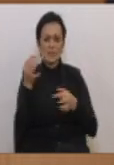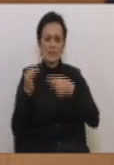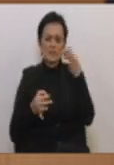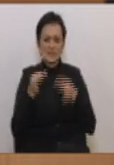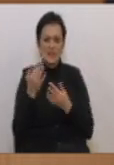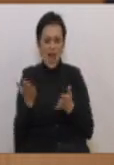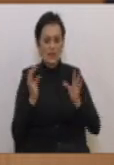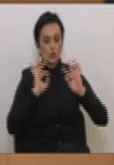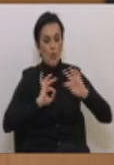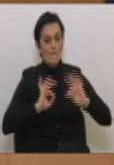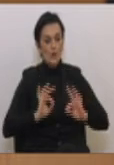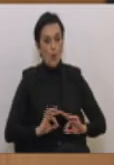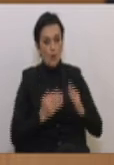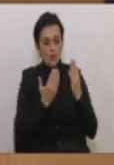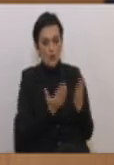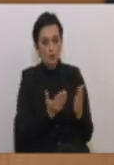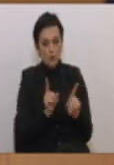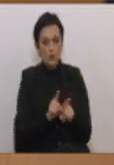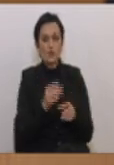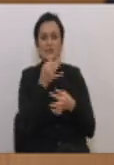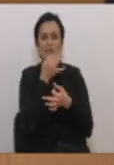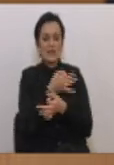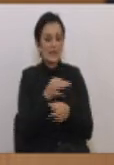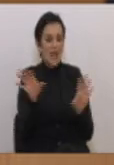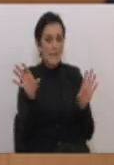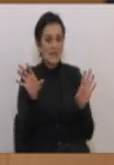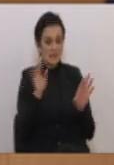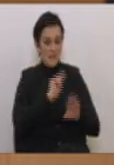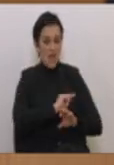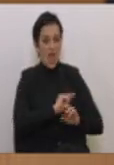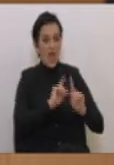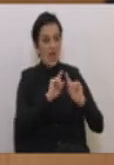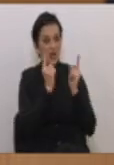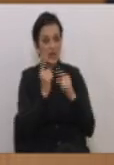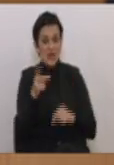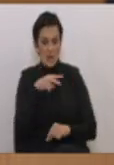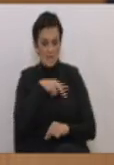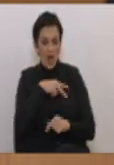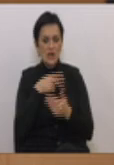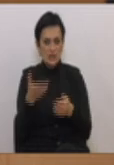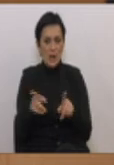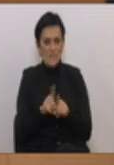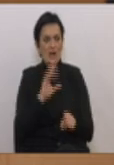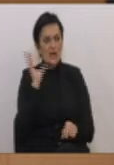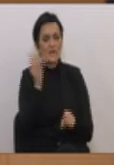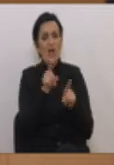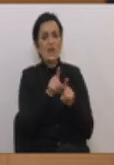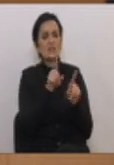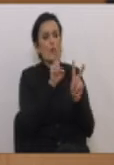სასამართლოშიც, პროკურატურაშიც, ნებისმიერ ინსტიტუტში, პარლამენტშიც და ყველგან